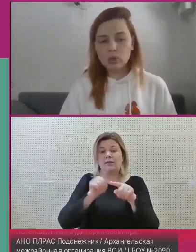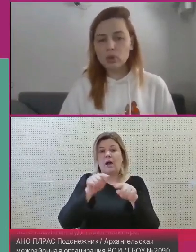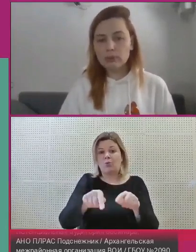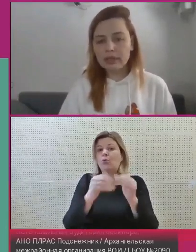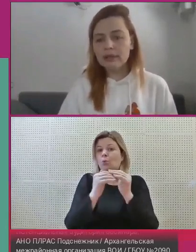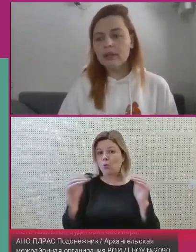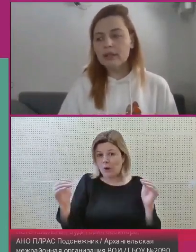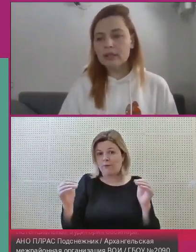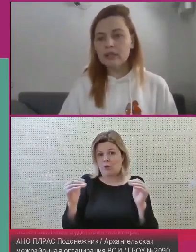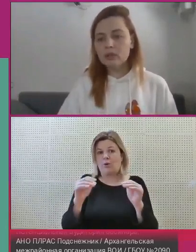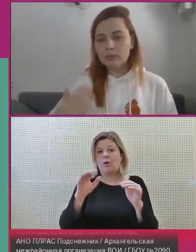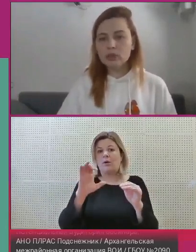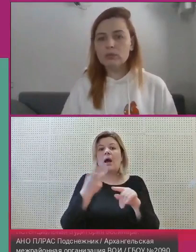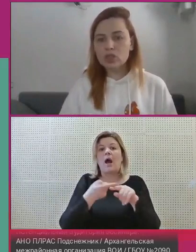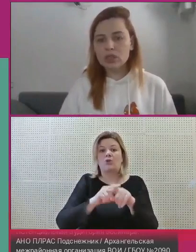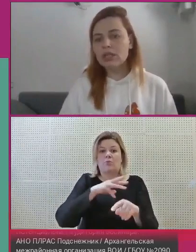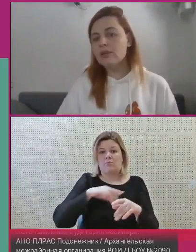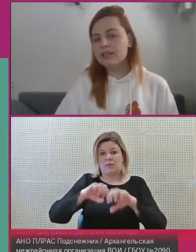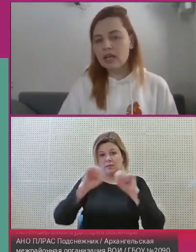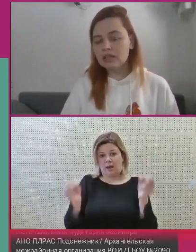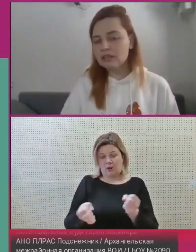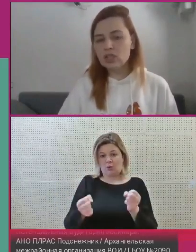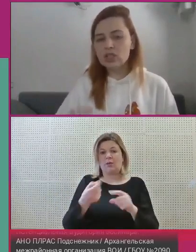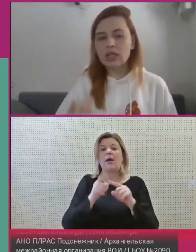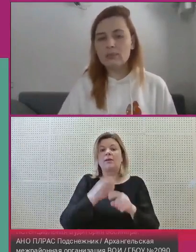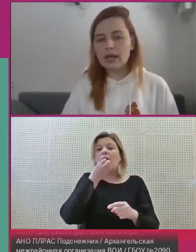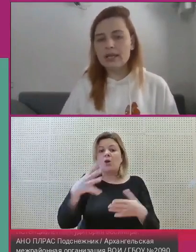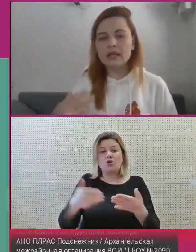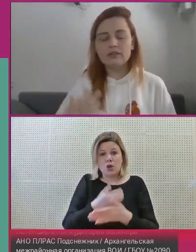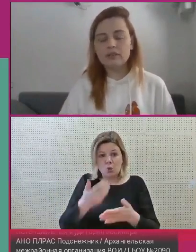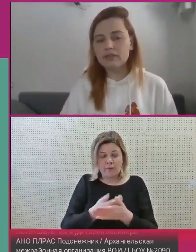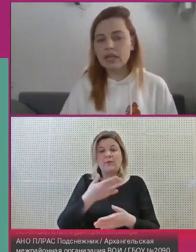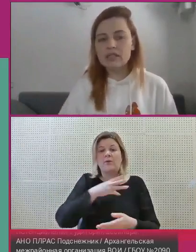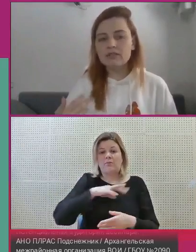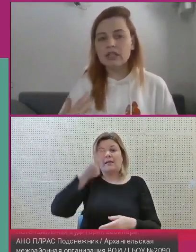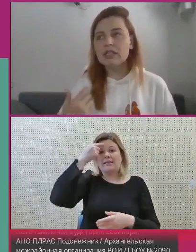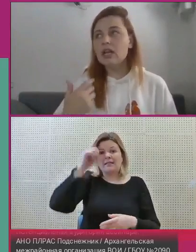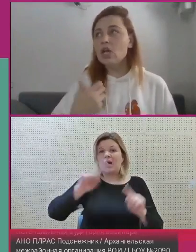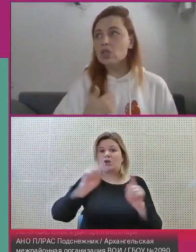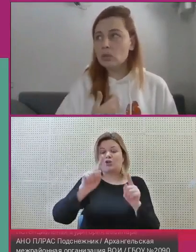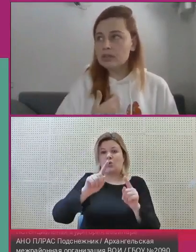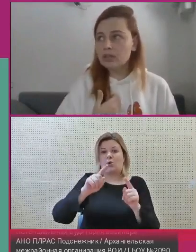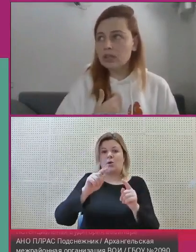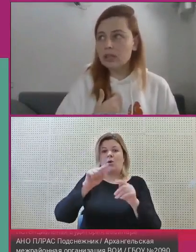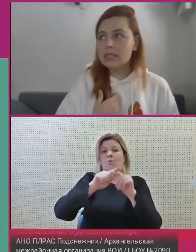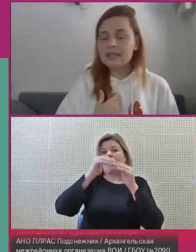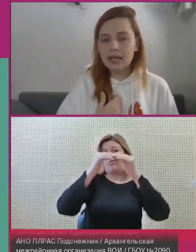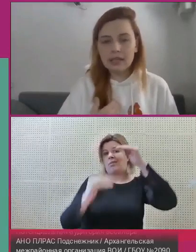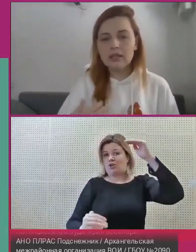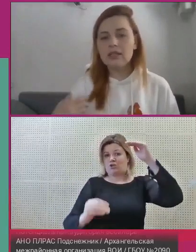про то, что мы не упадем ниже. Нам хватает и физических, и моральных, и финансовых, и